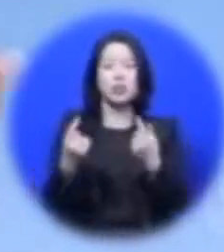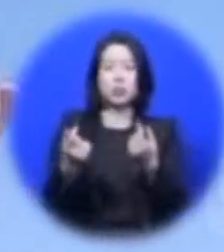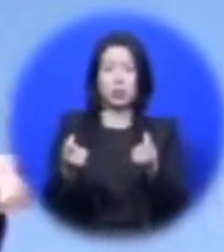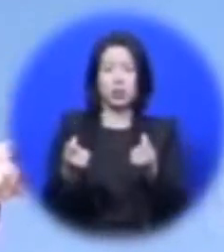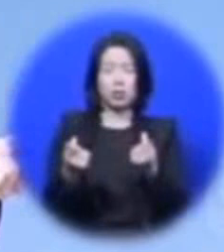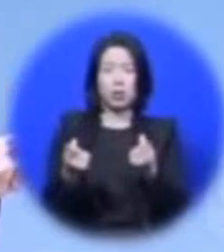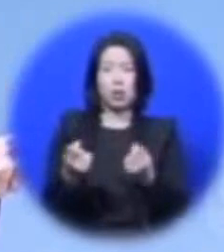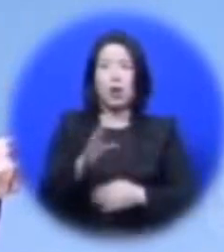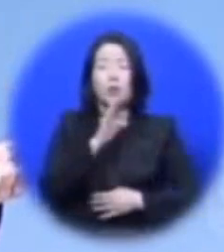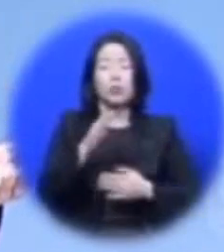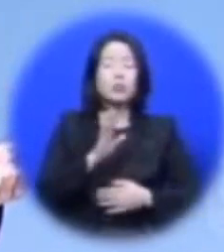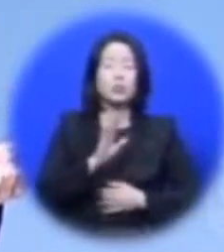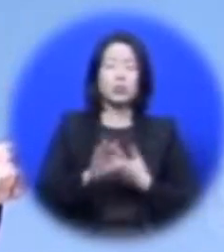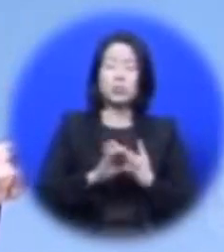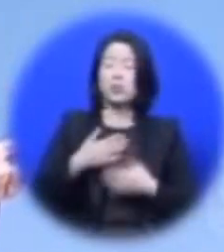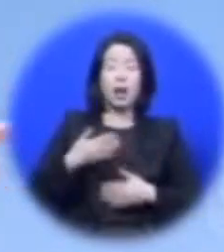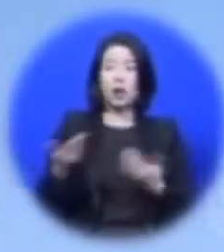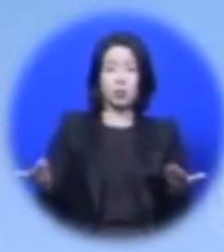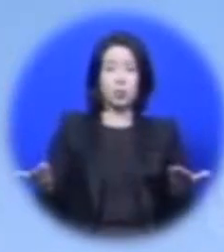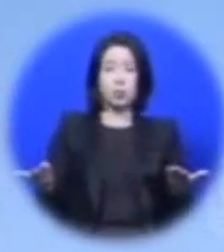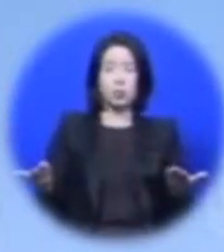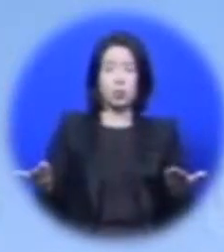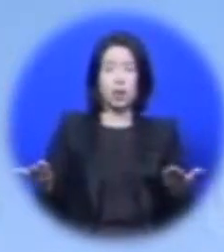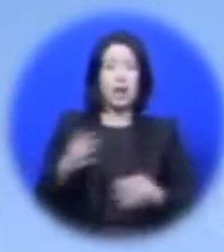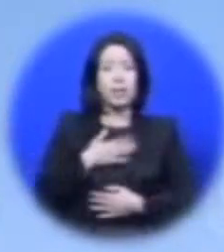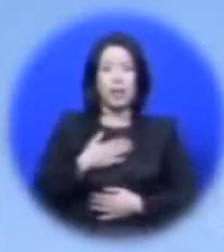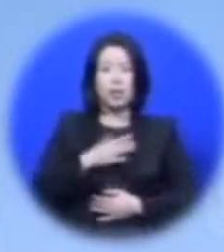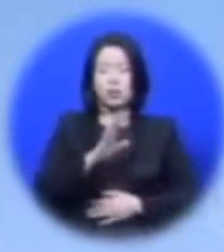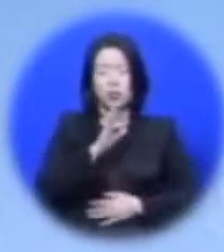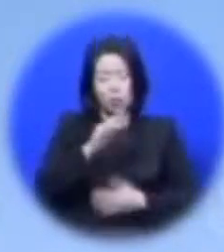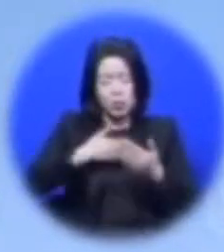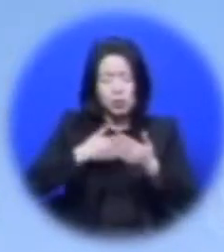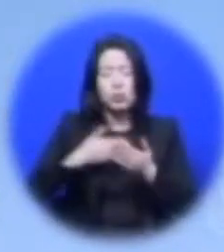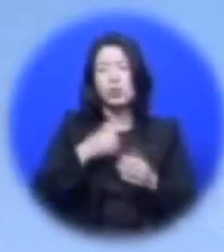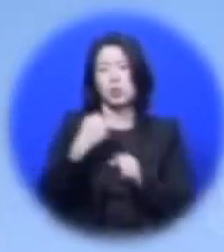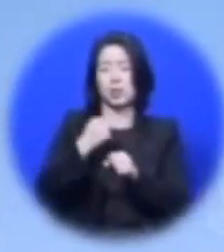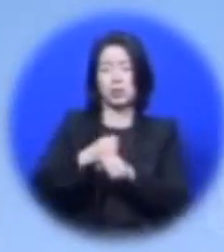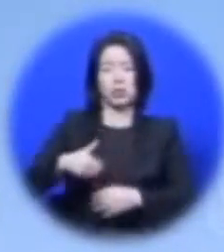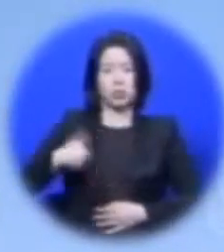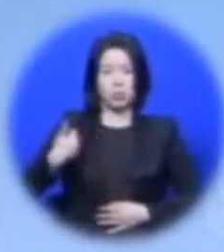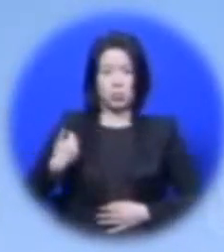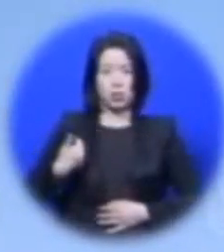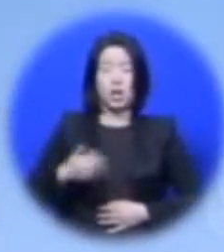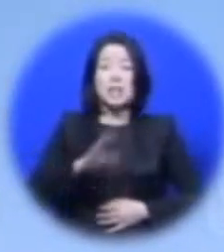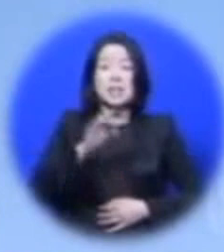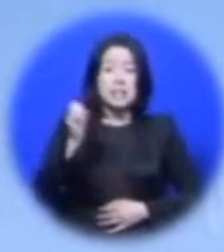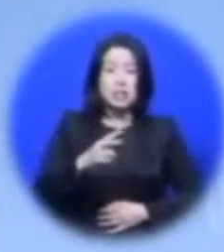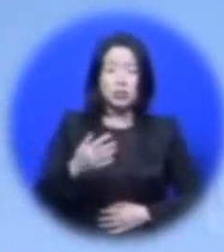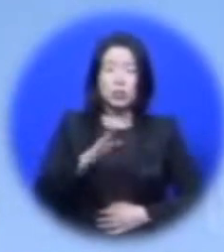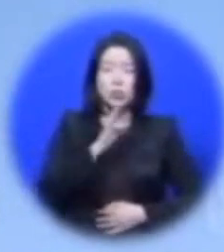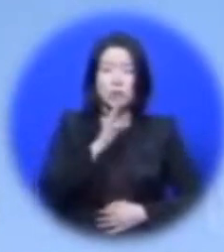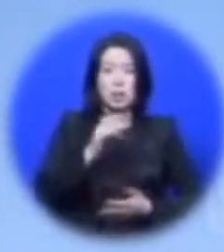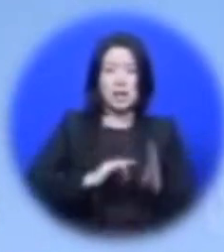그러면 나는 뭐예요 도대체? 그게 나를 얼마나 두렵게 했는지 모릅니다. 그리고